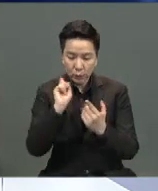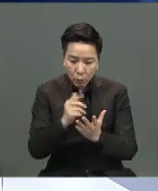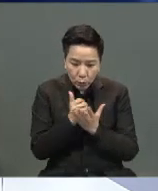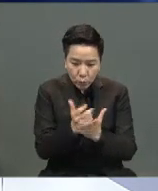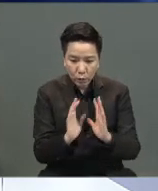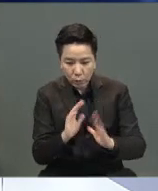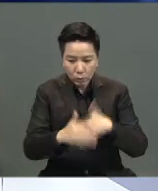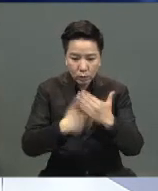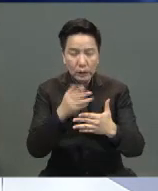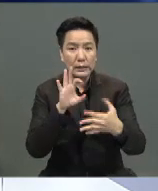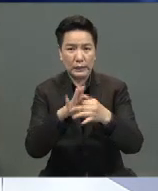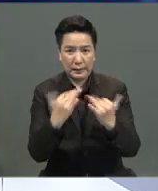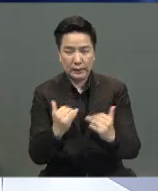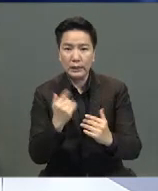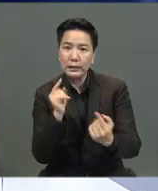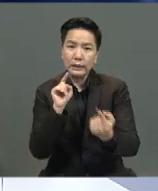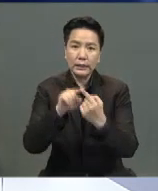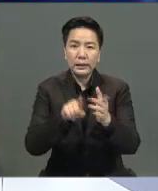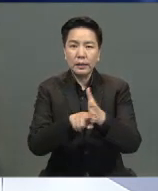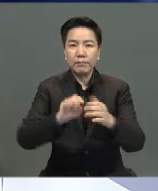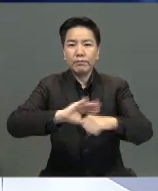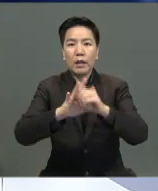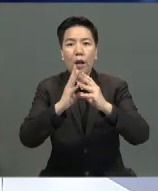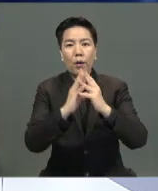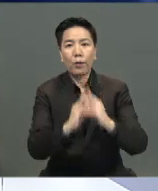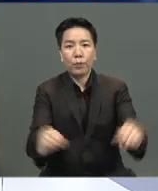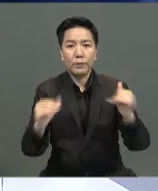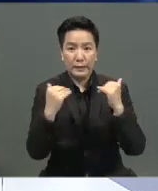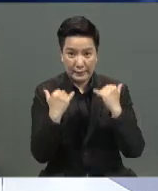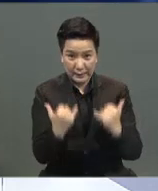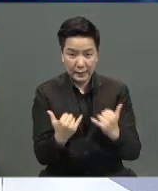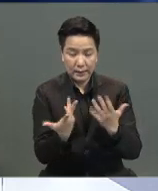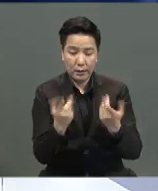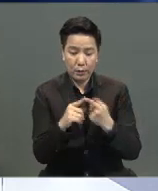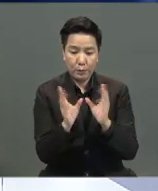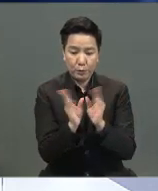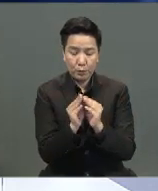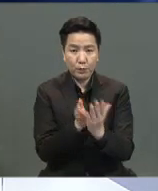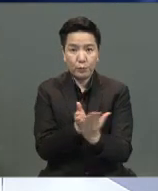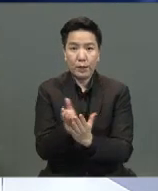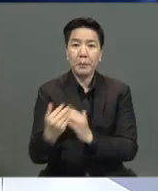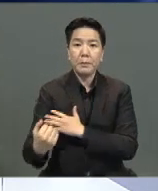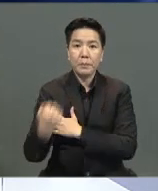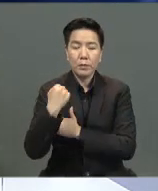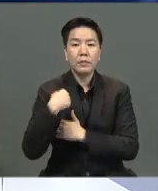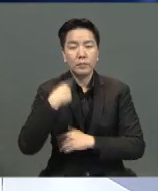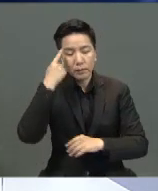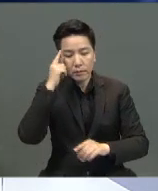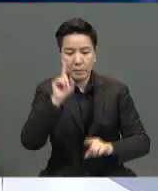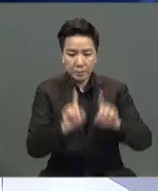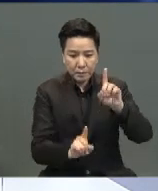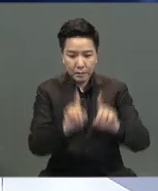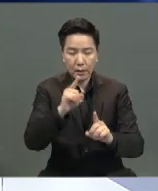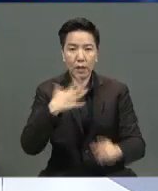การที่จะประคองสถานการณ์แบบนี้จนกว่าโควิดจะหายไปนะครับซึ่งเรื่องนี้เองครับที่ประชุมฝ่ายความมั่นคงก็มีการประเมินถึง